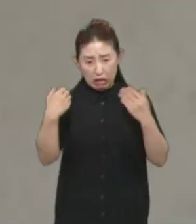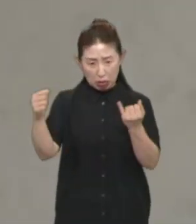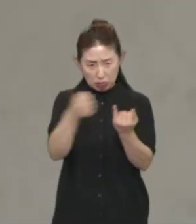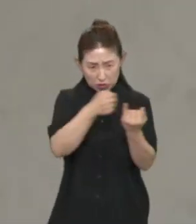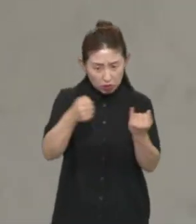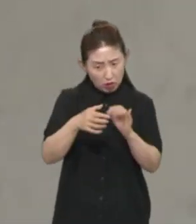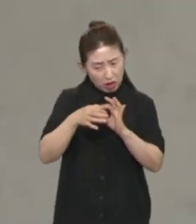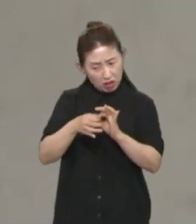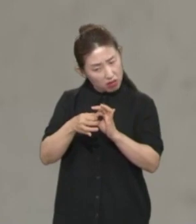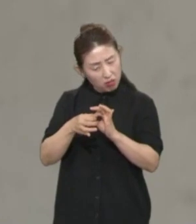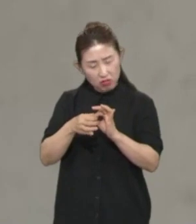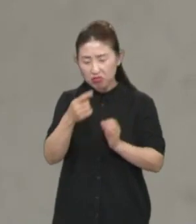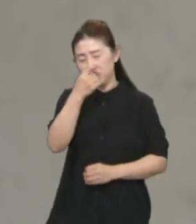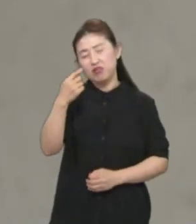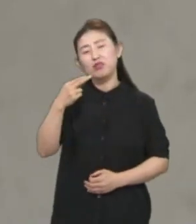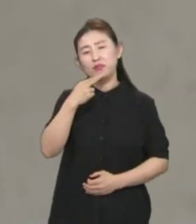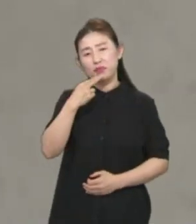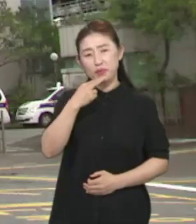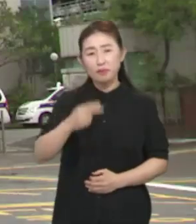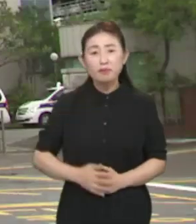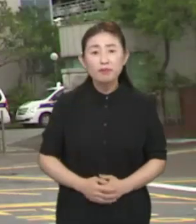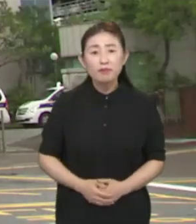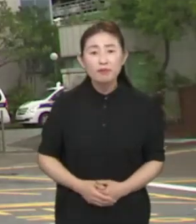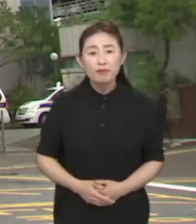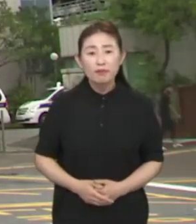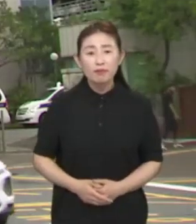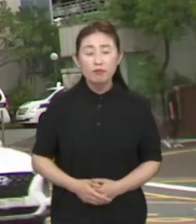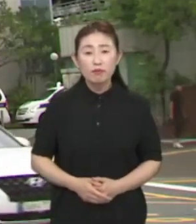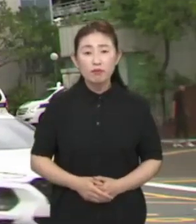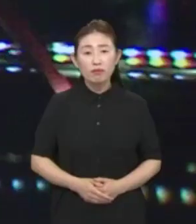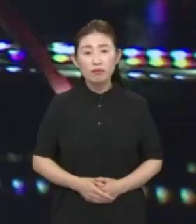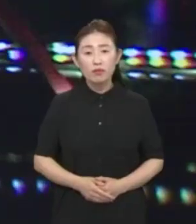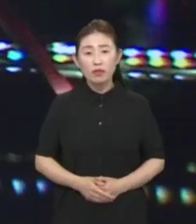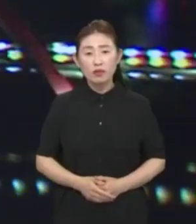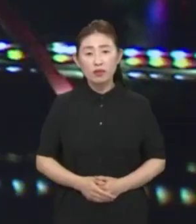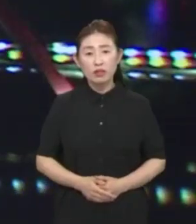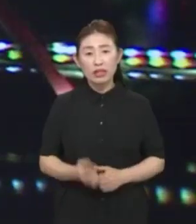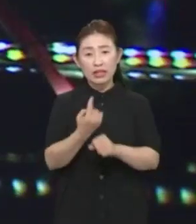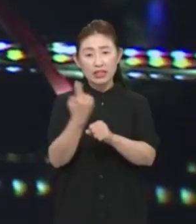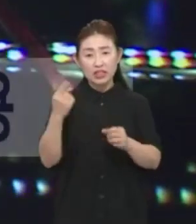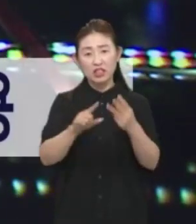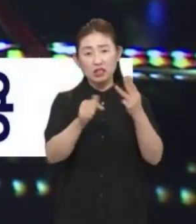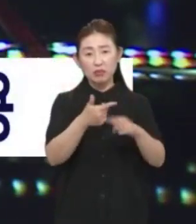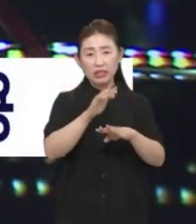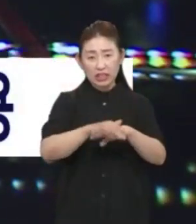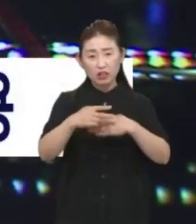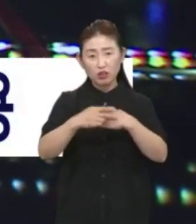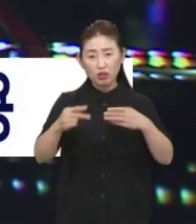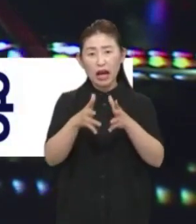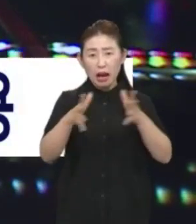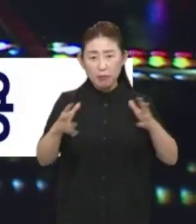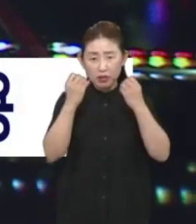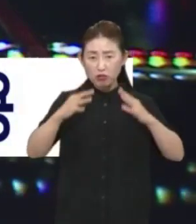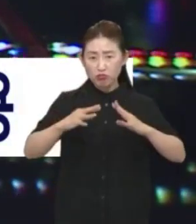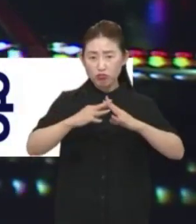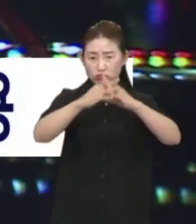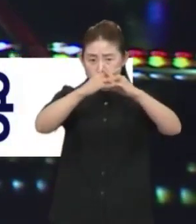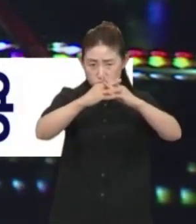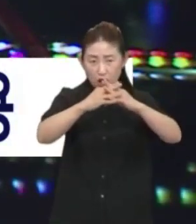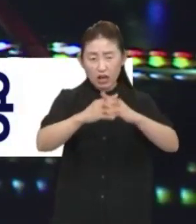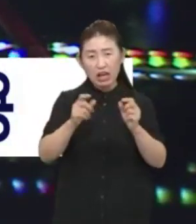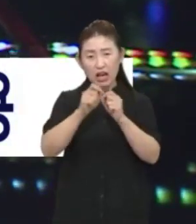학교폭력과의 연관성도 낮은 걸로 조사됐습니다. 지난해 3월 대전 대덕구의 아파트 신축